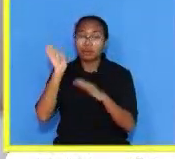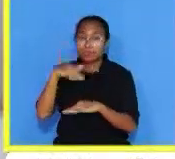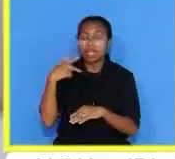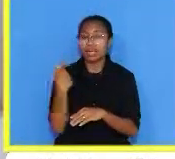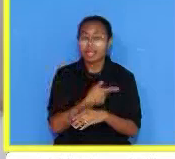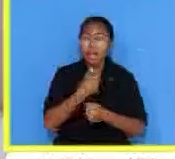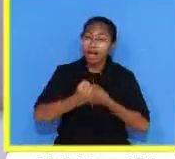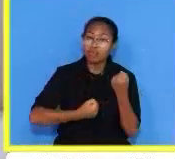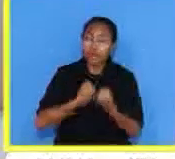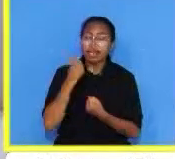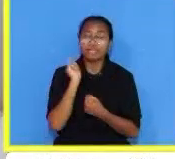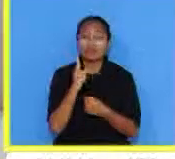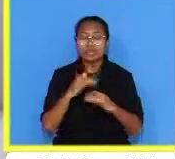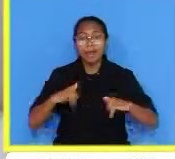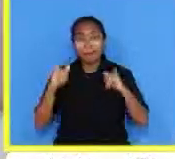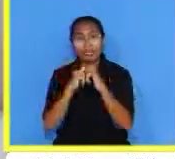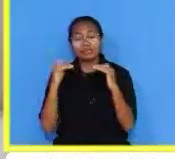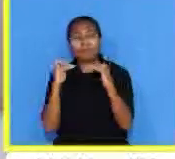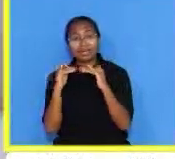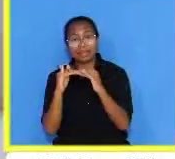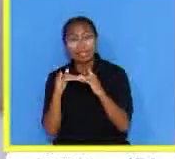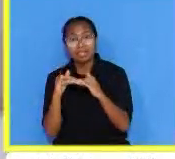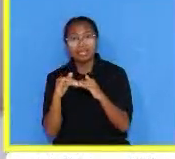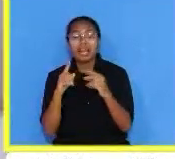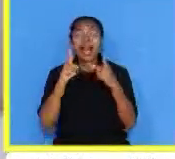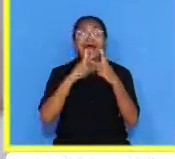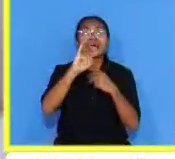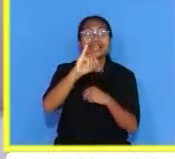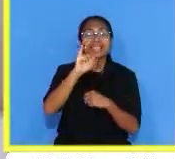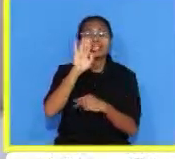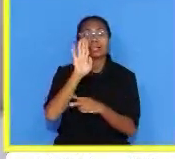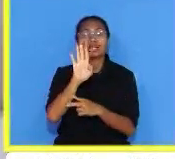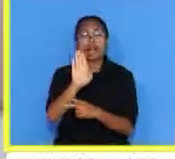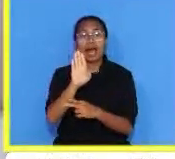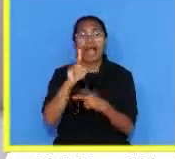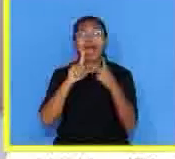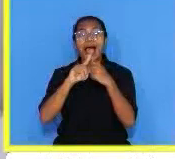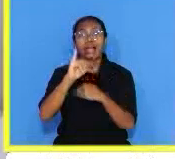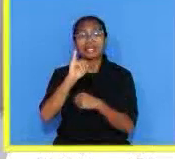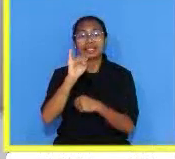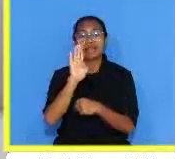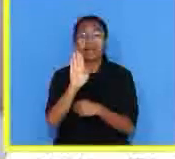juga seperti dari Humanity and Inclusion itu yang